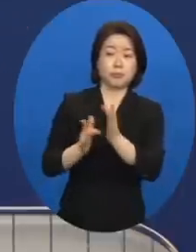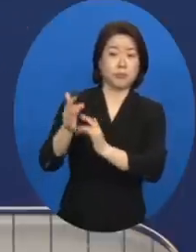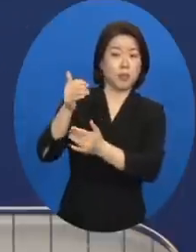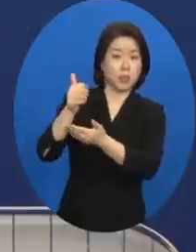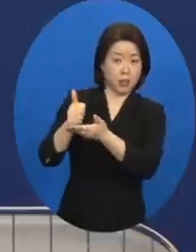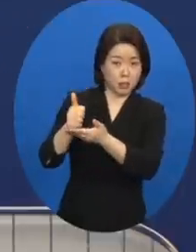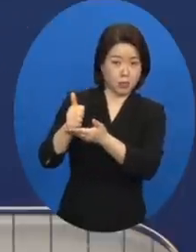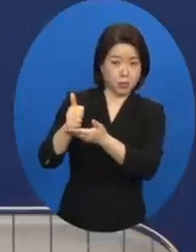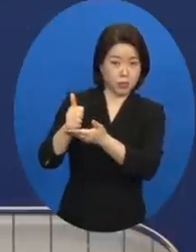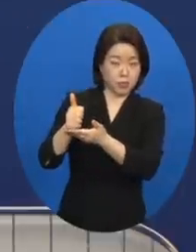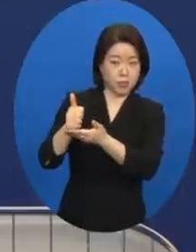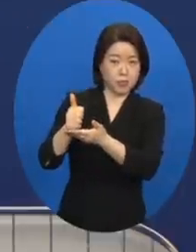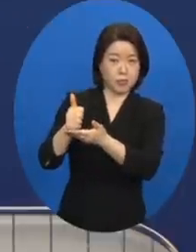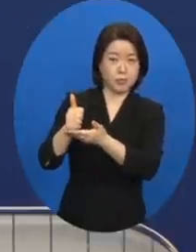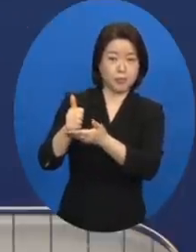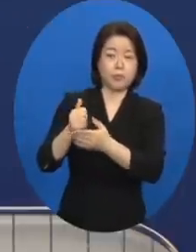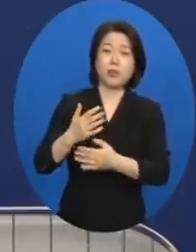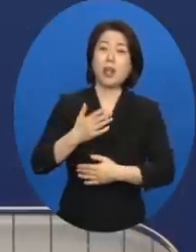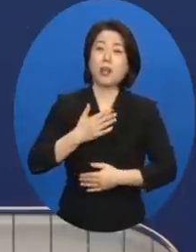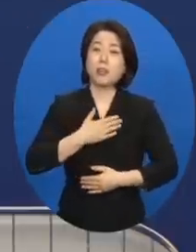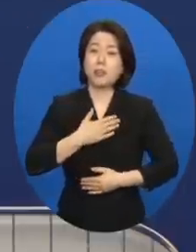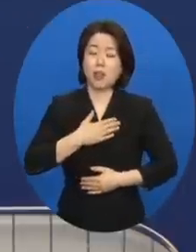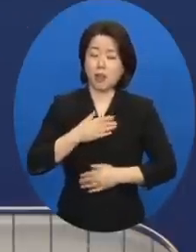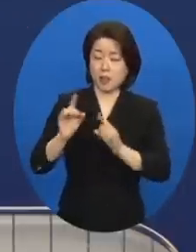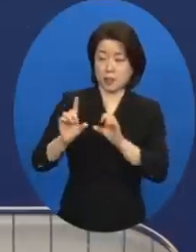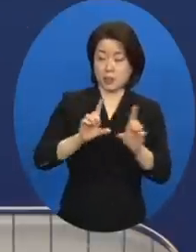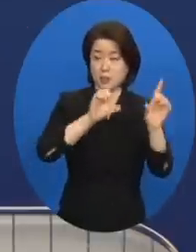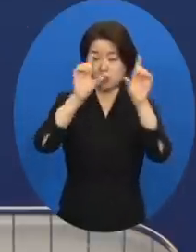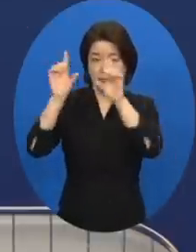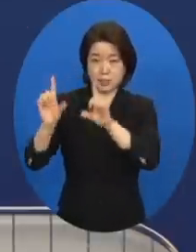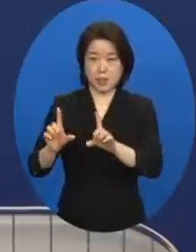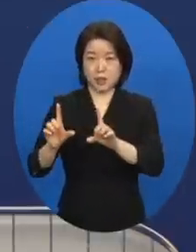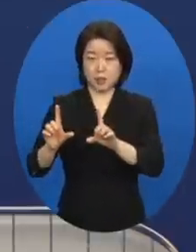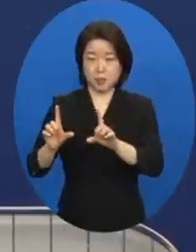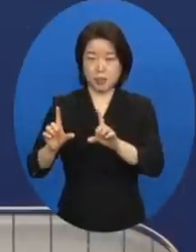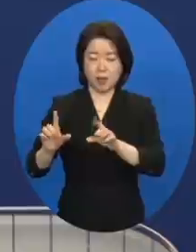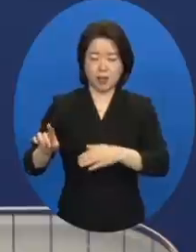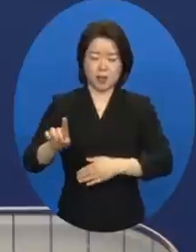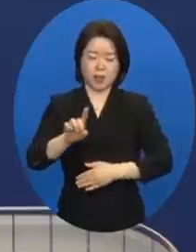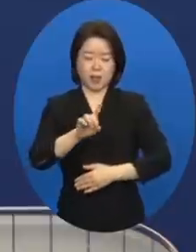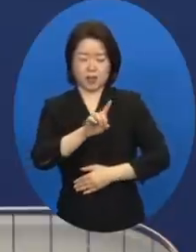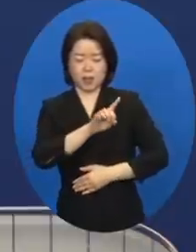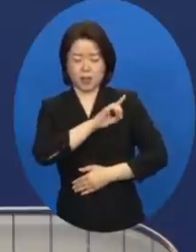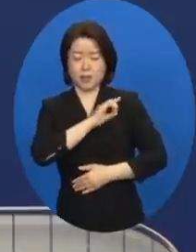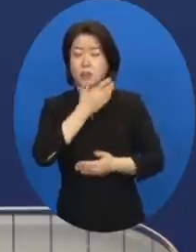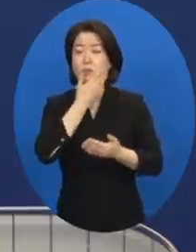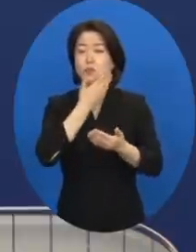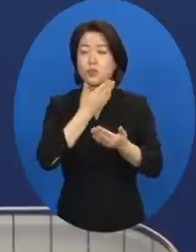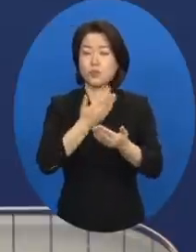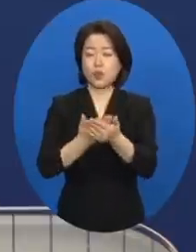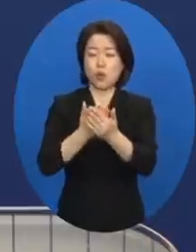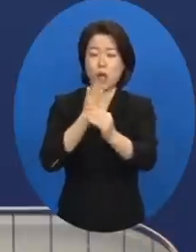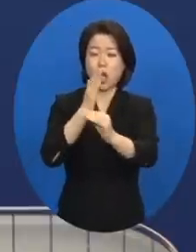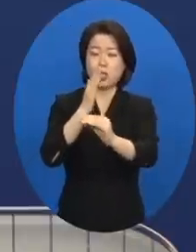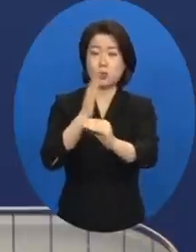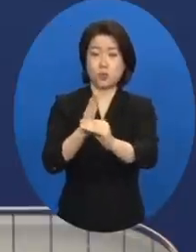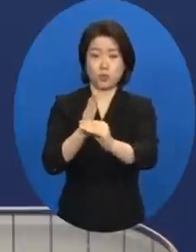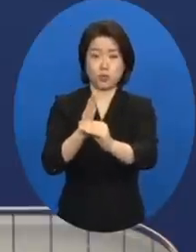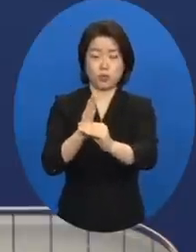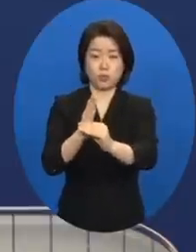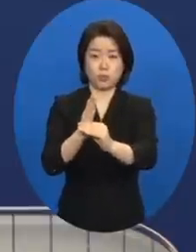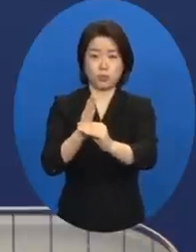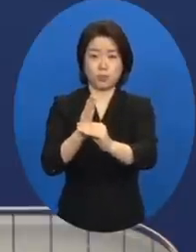예수님이 내 삶의 가장 중요한